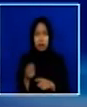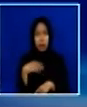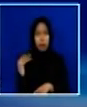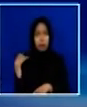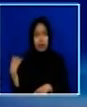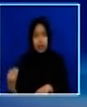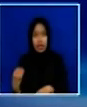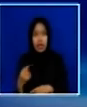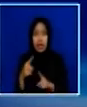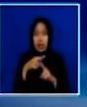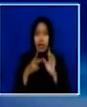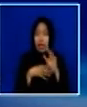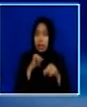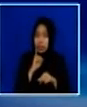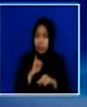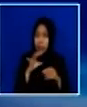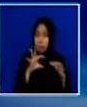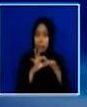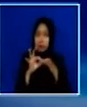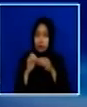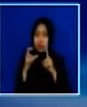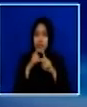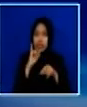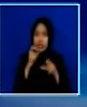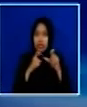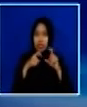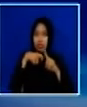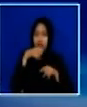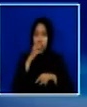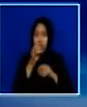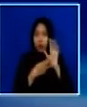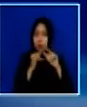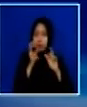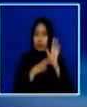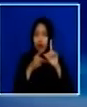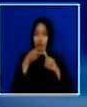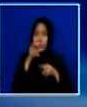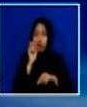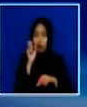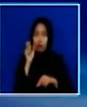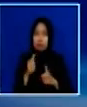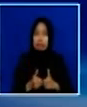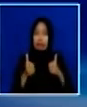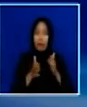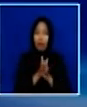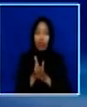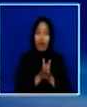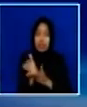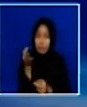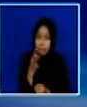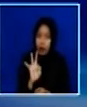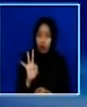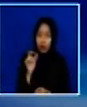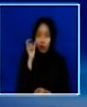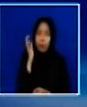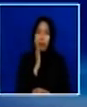pemerintah tadi ya TNI dan juga bekerjasama dengan diskominfo ini bisa memberikan motivasi baru untuk pemuda dan juga pemudi yang ada di Kabupaten